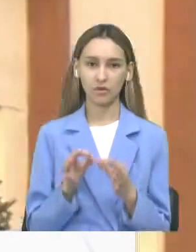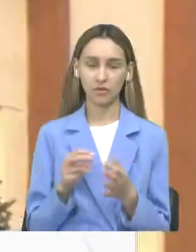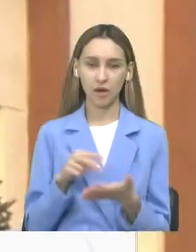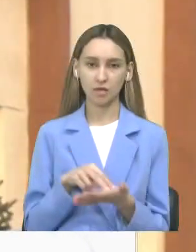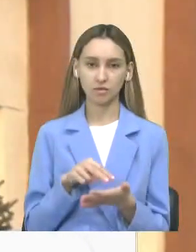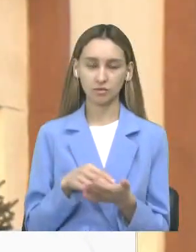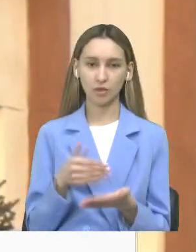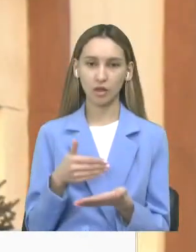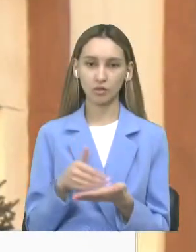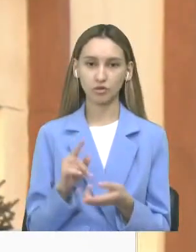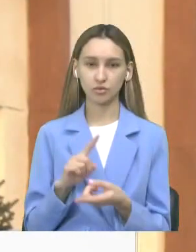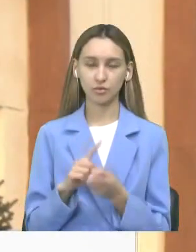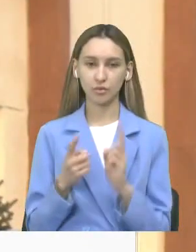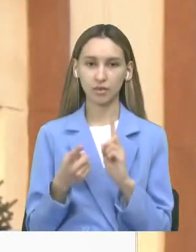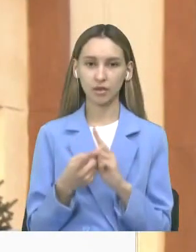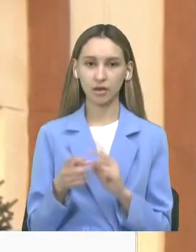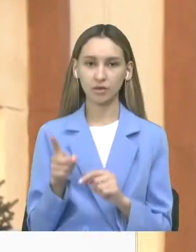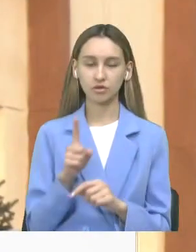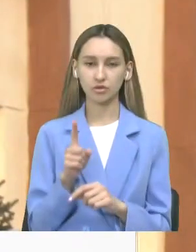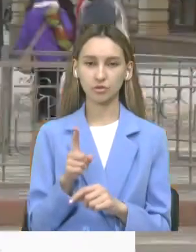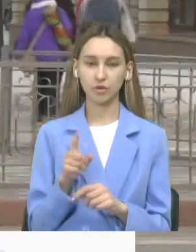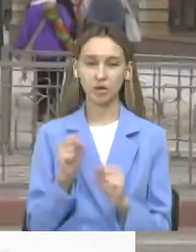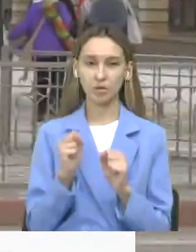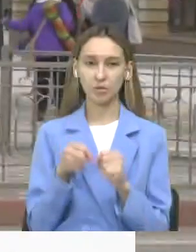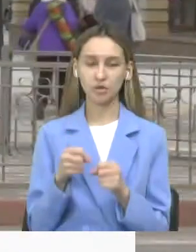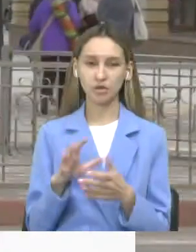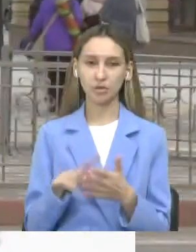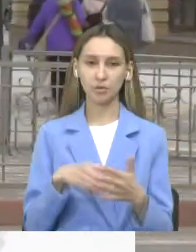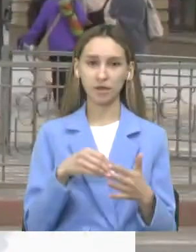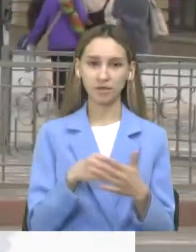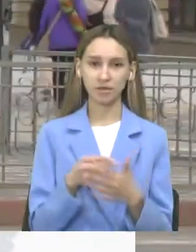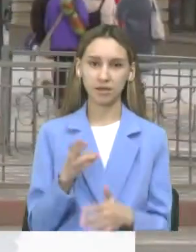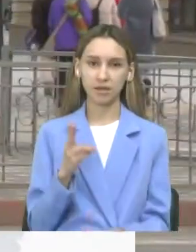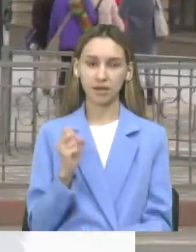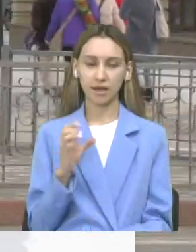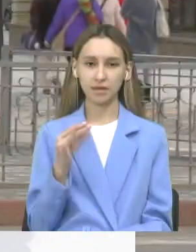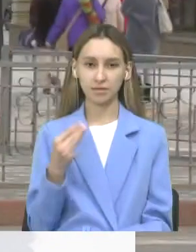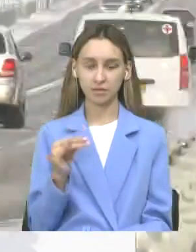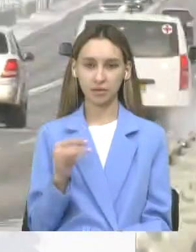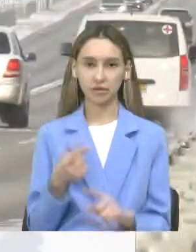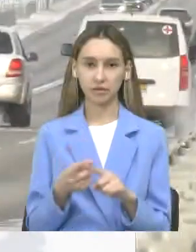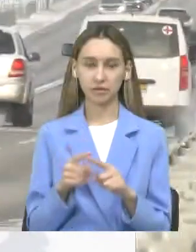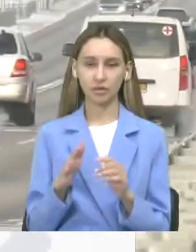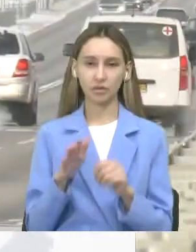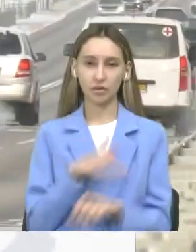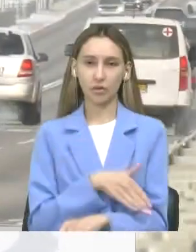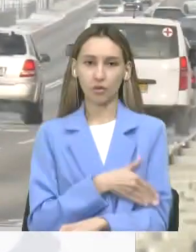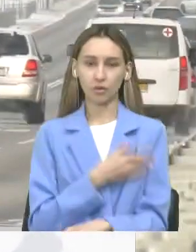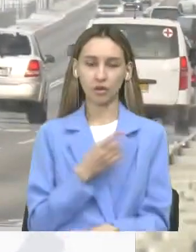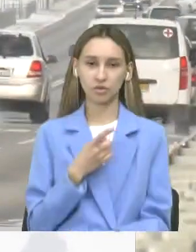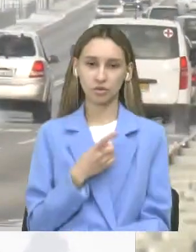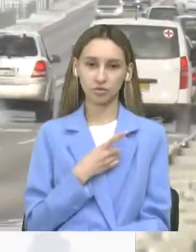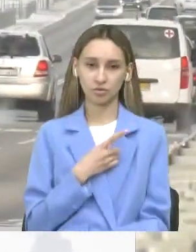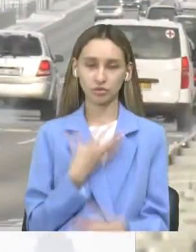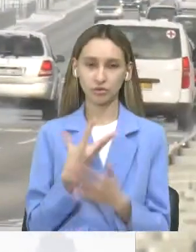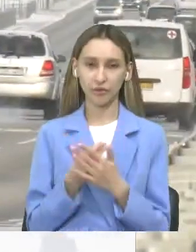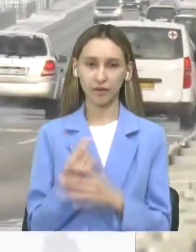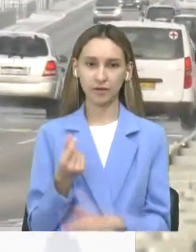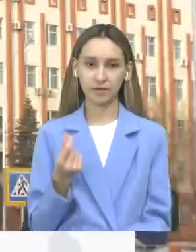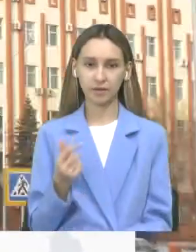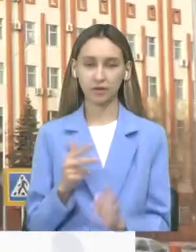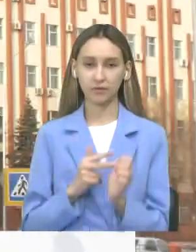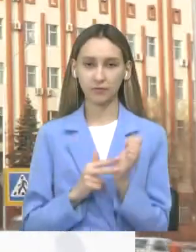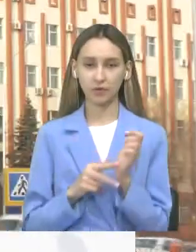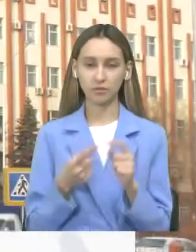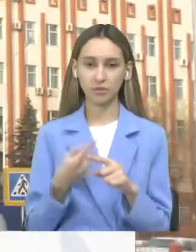жетіспейді. Сондықтан қызметкерлердің жалақысын көтеру көзделген. Жолақының қымбаттауы да осы себептен. Алайда бұл жаңалыққа тұрғындардың бәрі наразы деуге